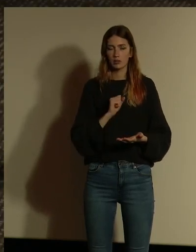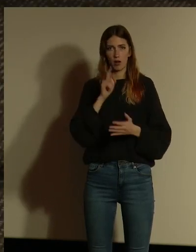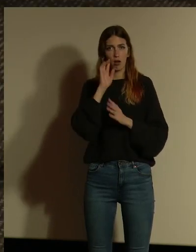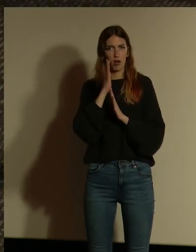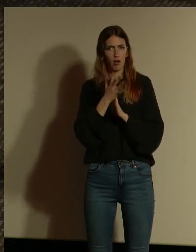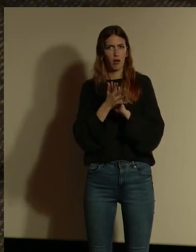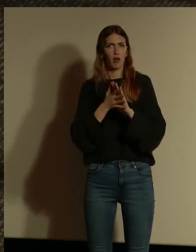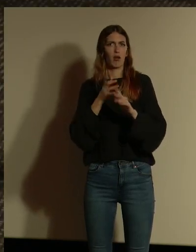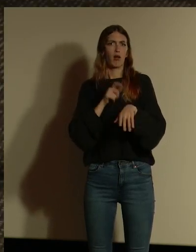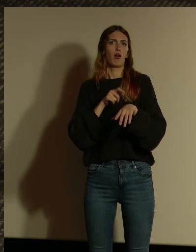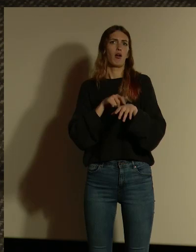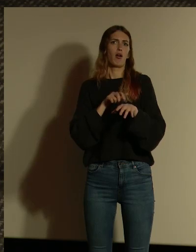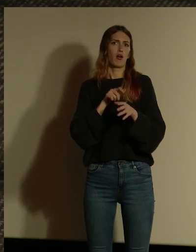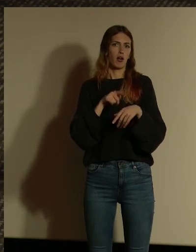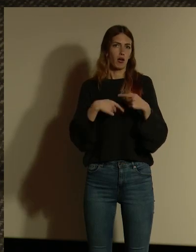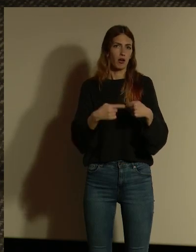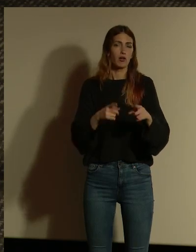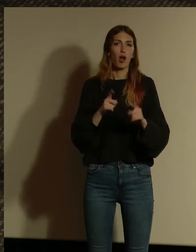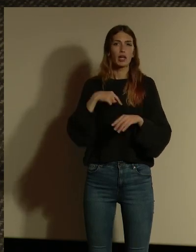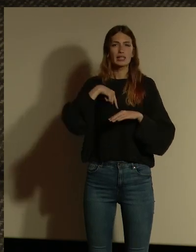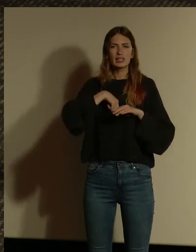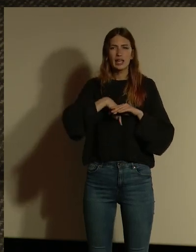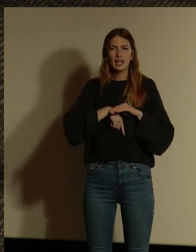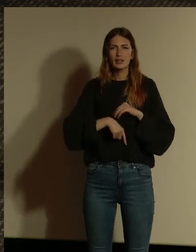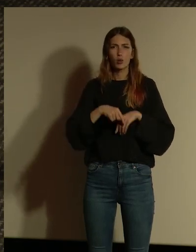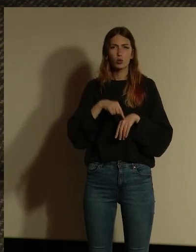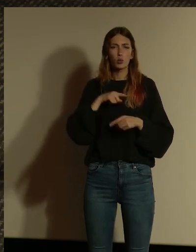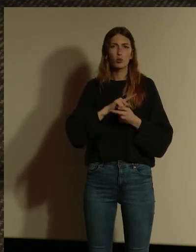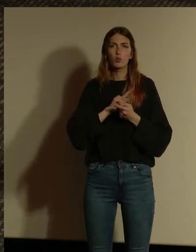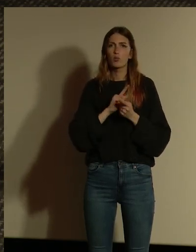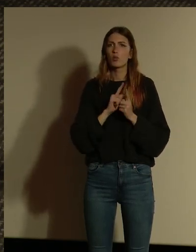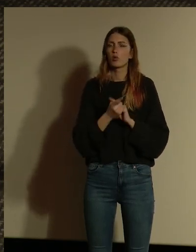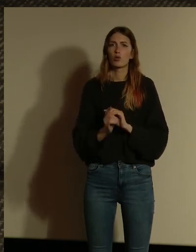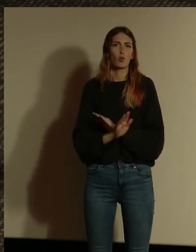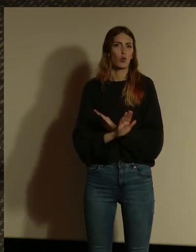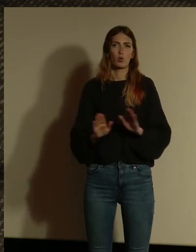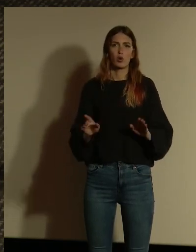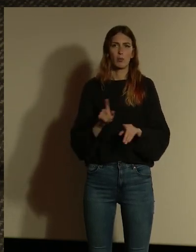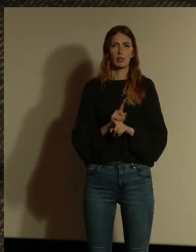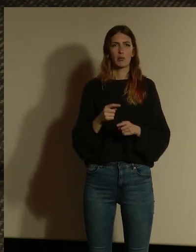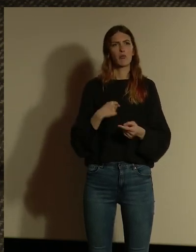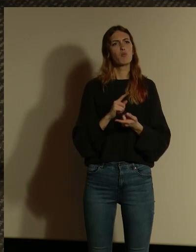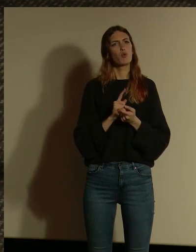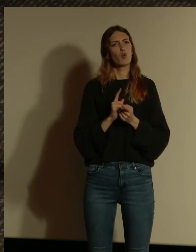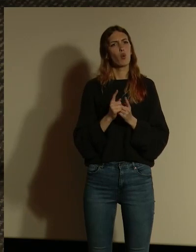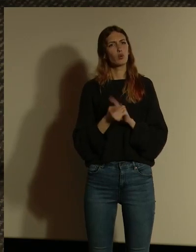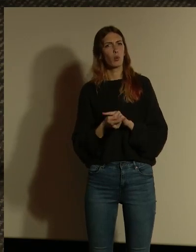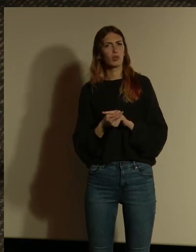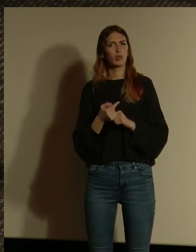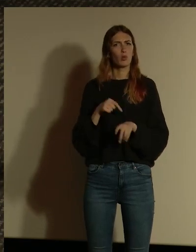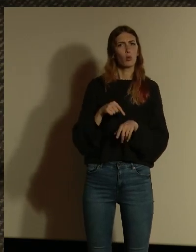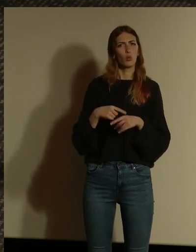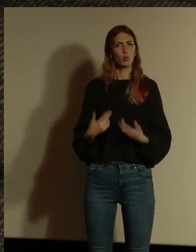aega. Aga minu sisemine tunne selles osas ei ole muutunud. See ei ole see, et ma muudan seda, kuidas mina